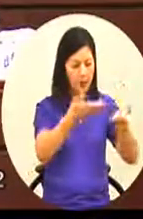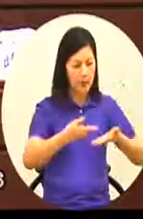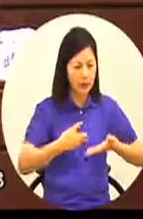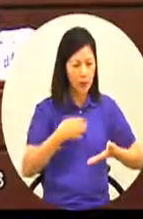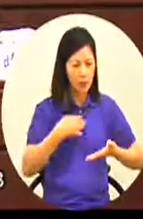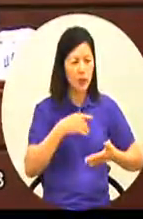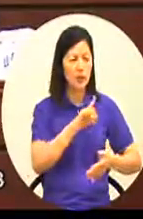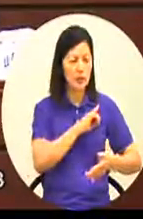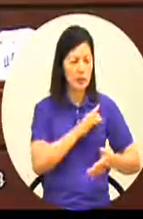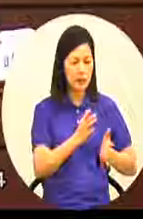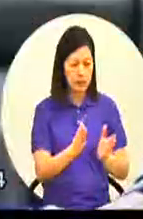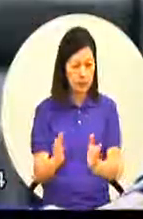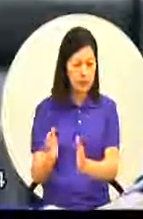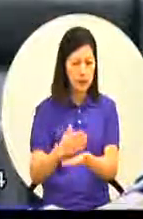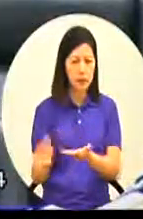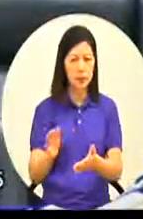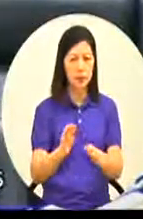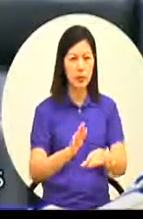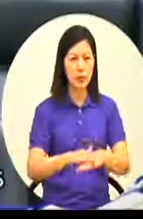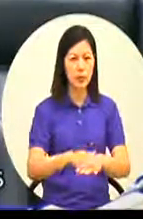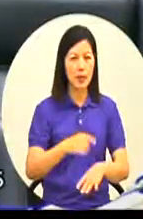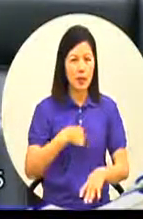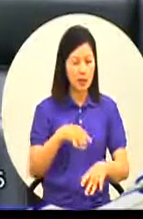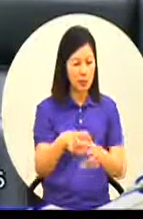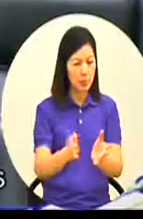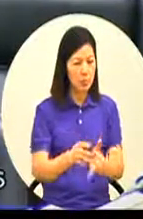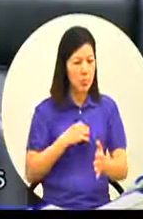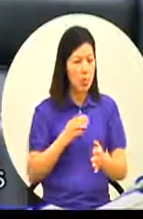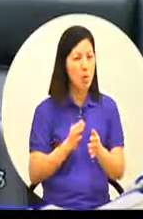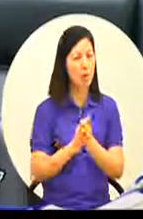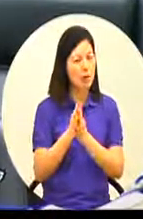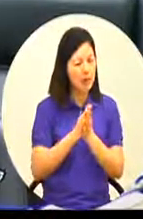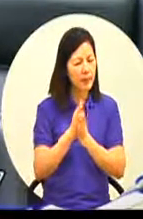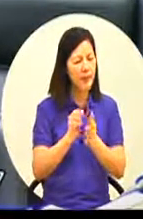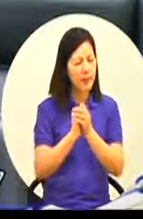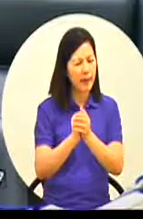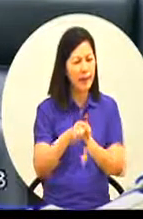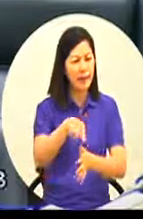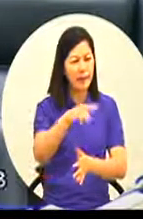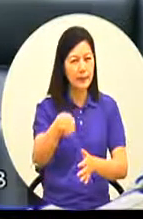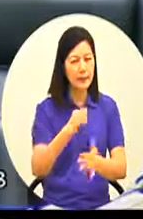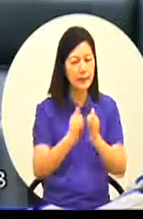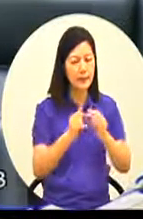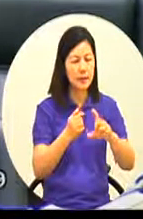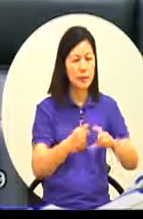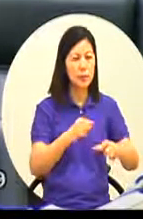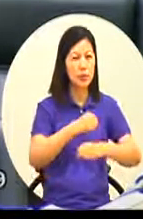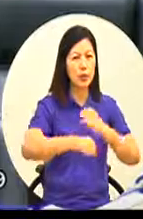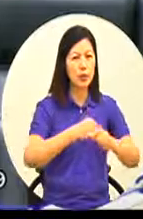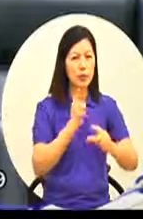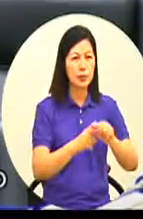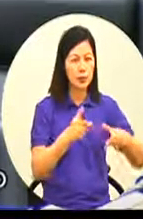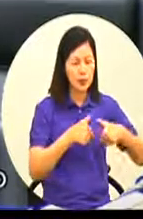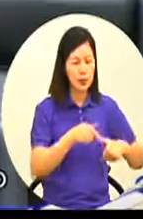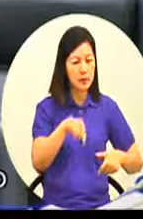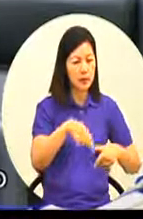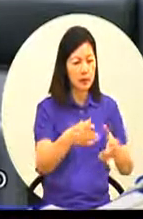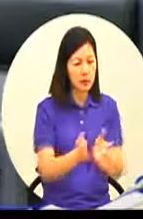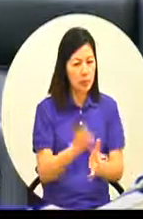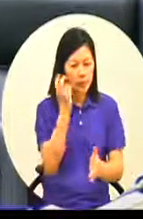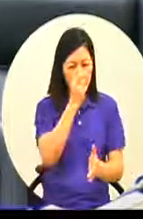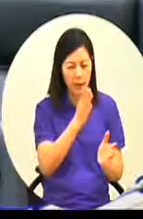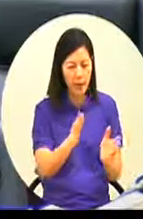做处理。 好、哦，针对这个部分、哦、我拜托局长、哦、还是要把我们社区活动中心这个部分、啊啊、管理